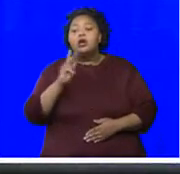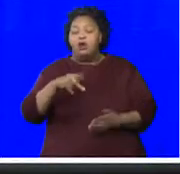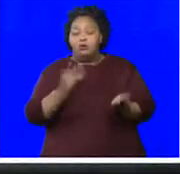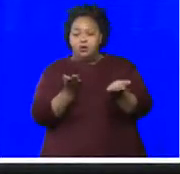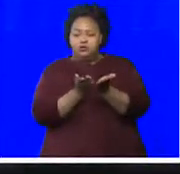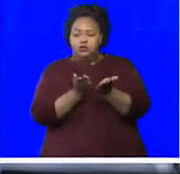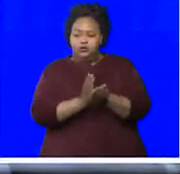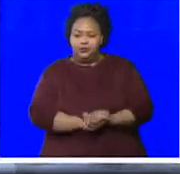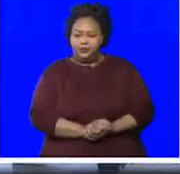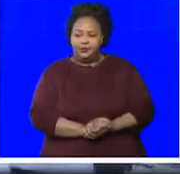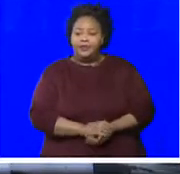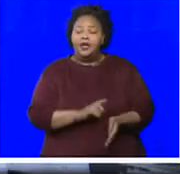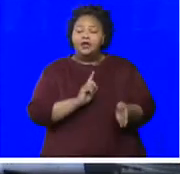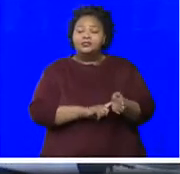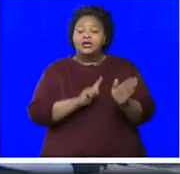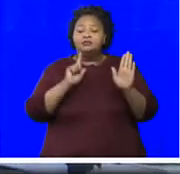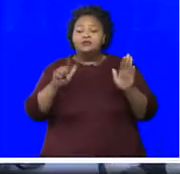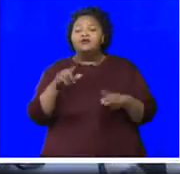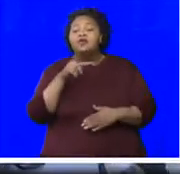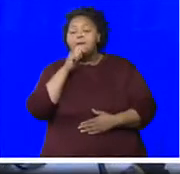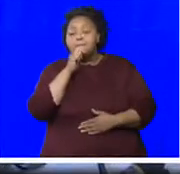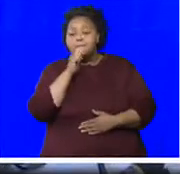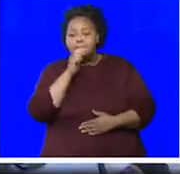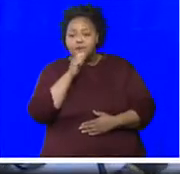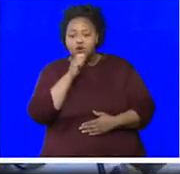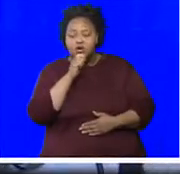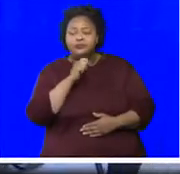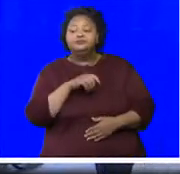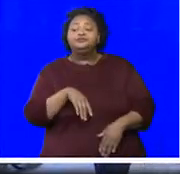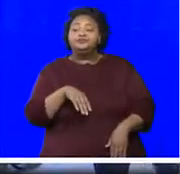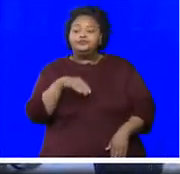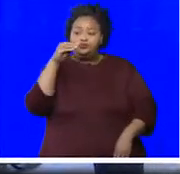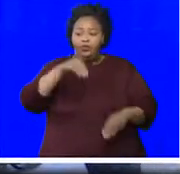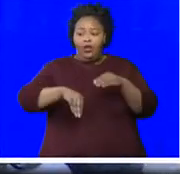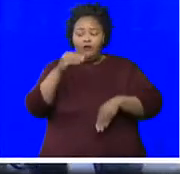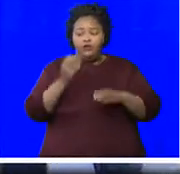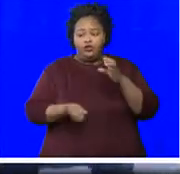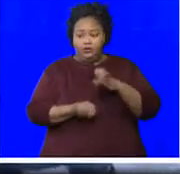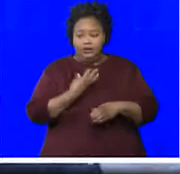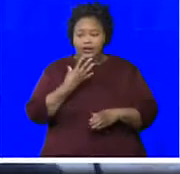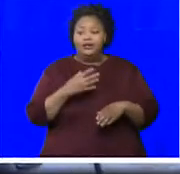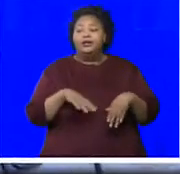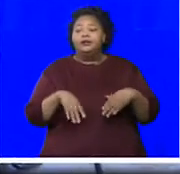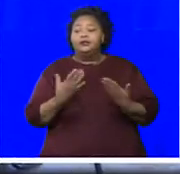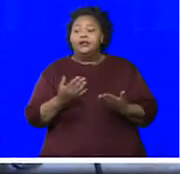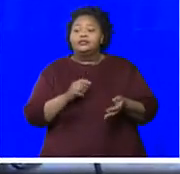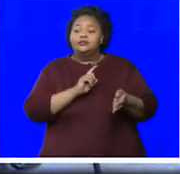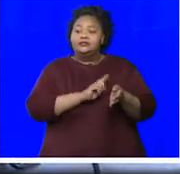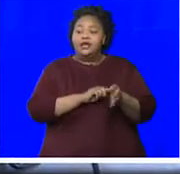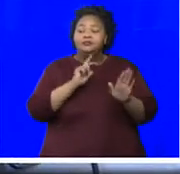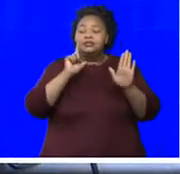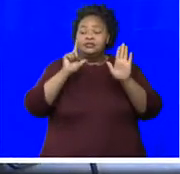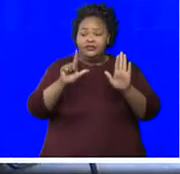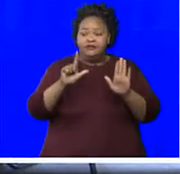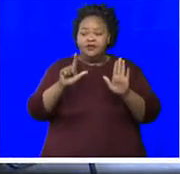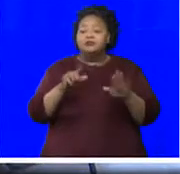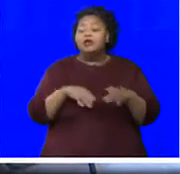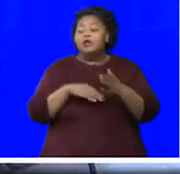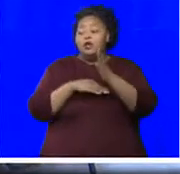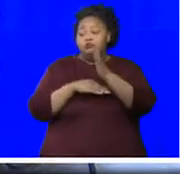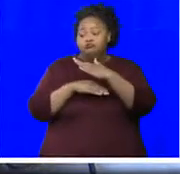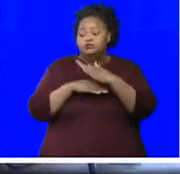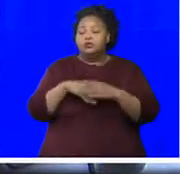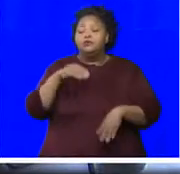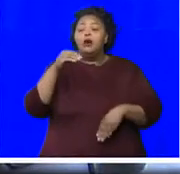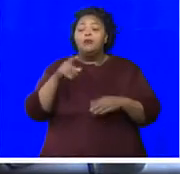tonke tindzawo insimbi yesikhombisa ekuseni kudzimate kuvalwe ngensimbi yesikhombisa kusihlwa bese kucala kubalwa kwemavoti sive